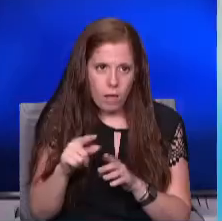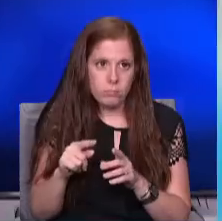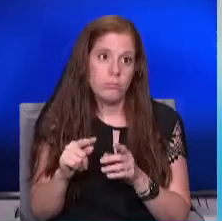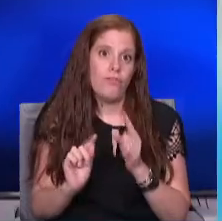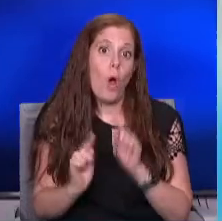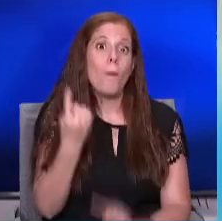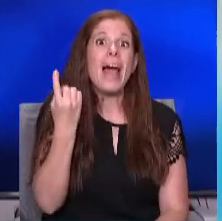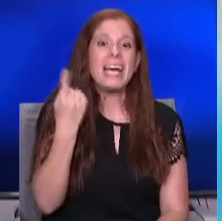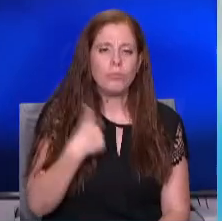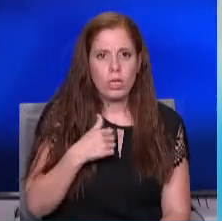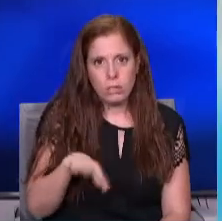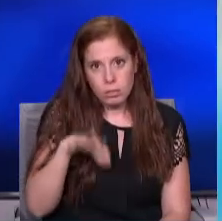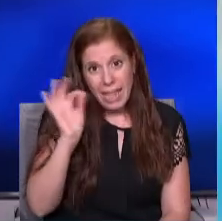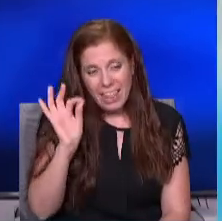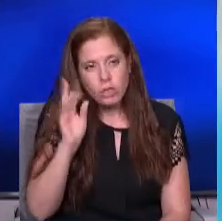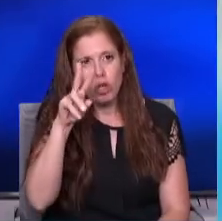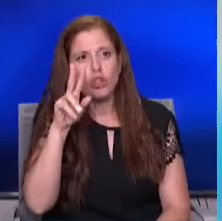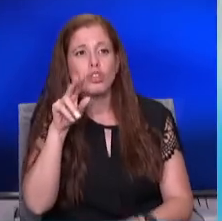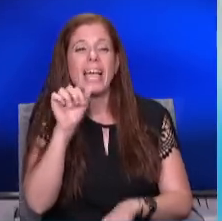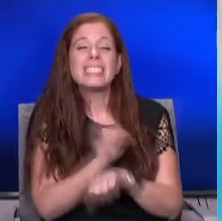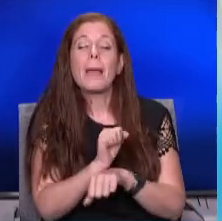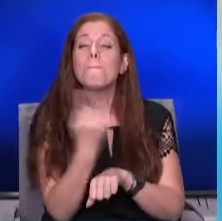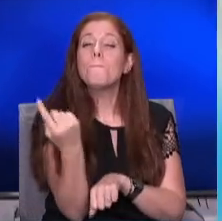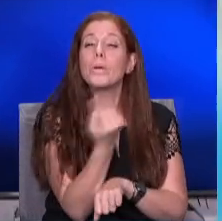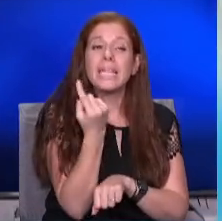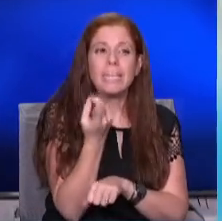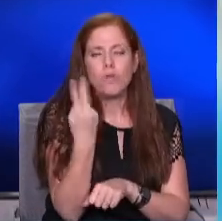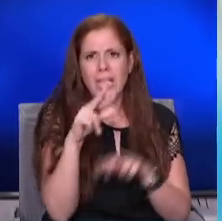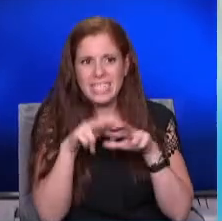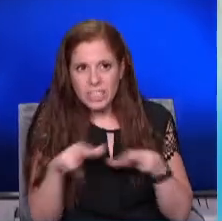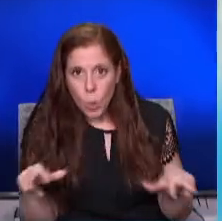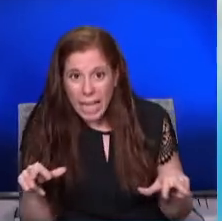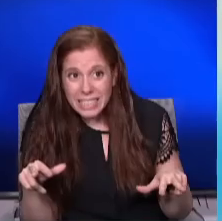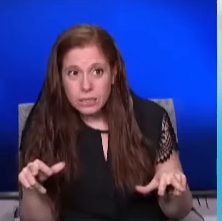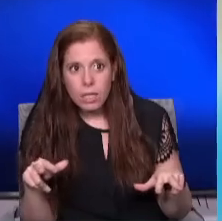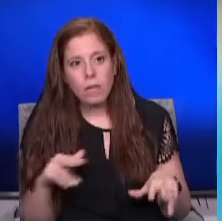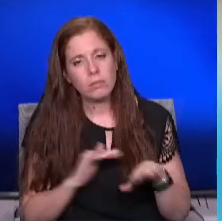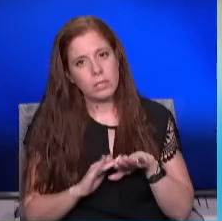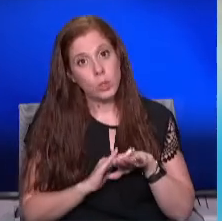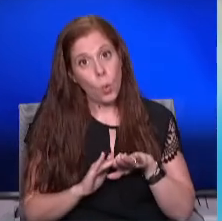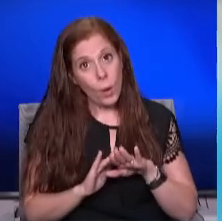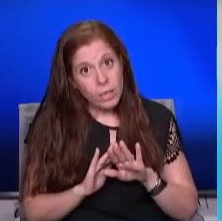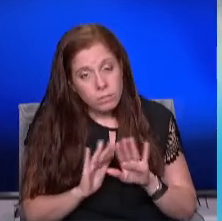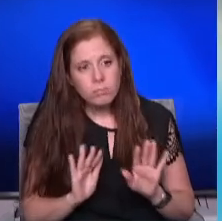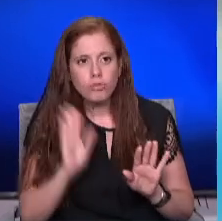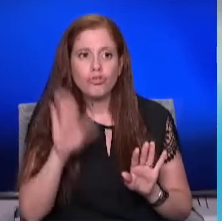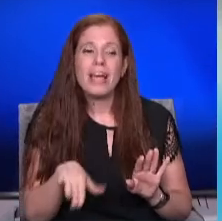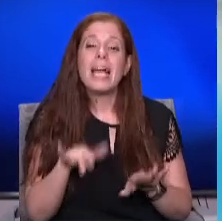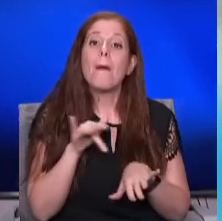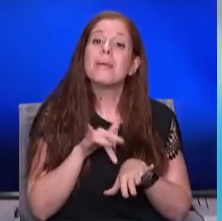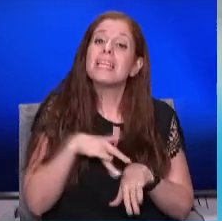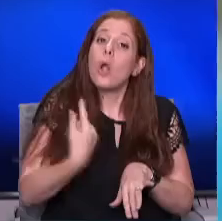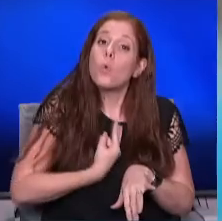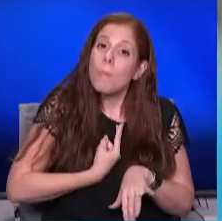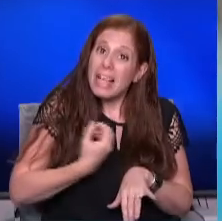מצאתי זה שיש אסירים בודדים שהיה סיטואציה, סלחו לי כולם, שגם נגעו בעצמם בזמן